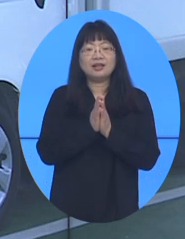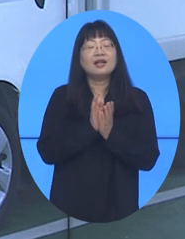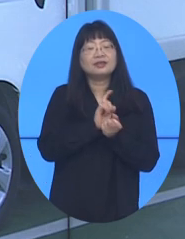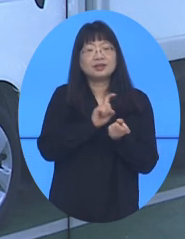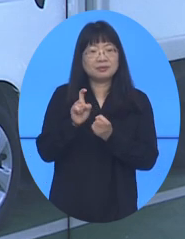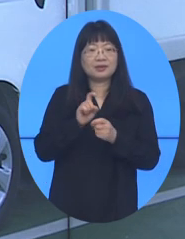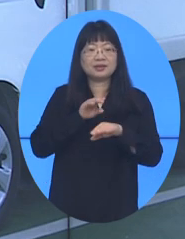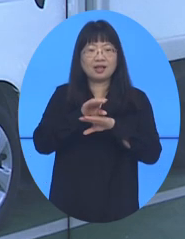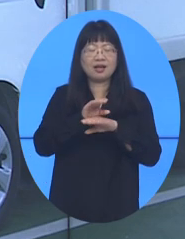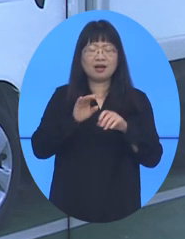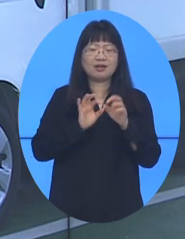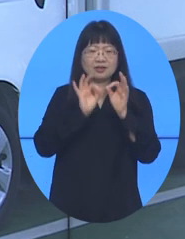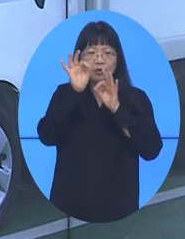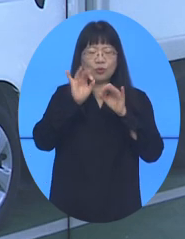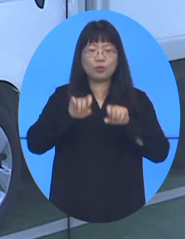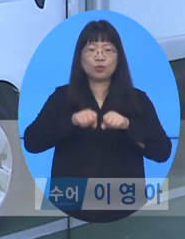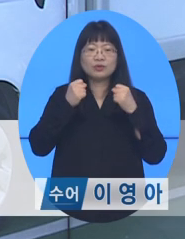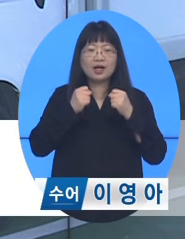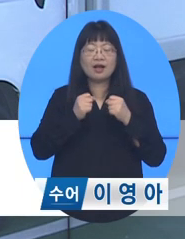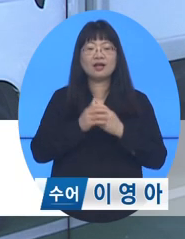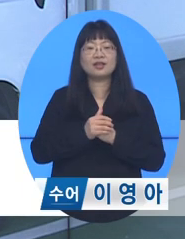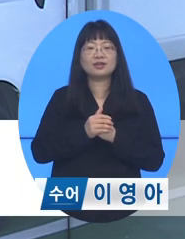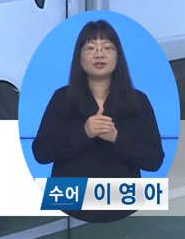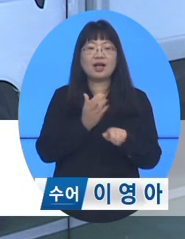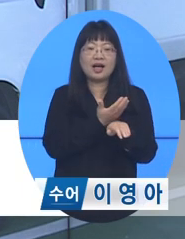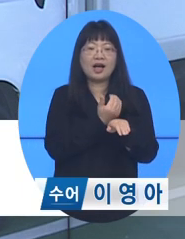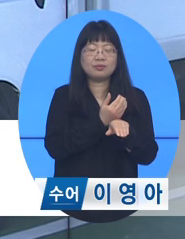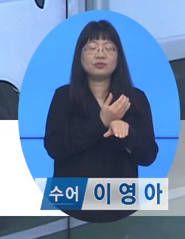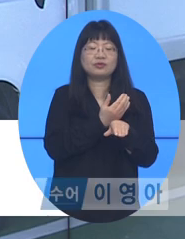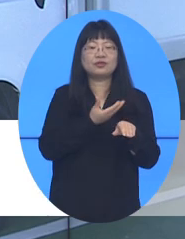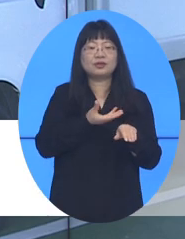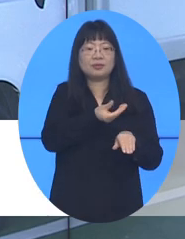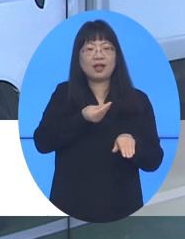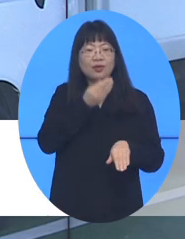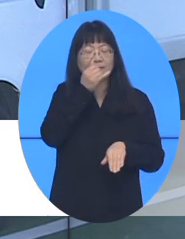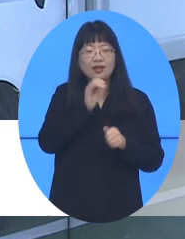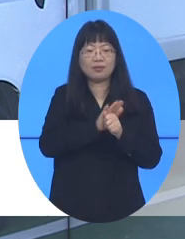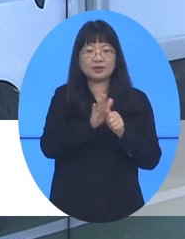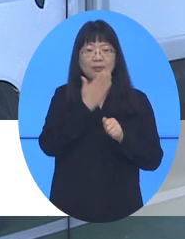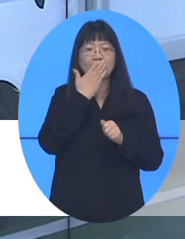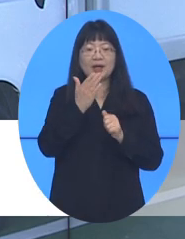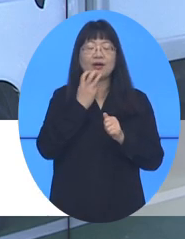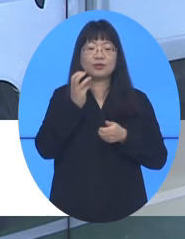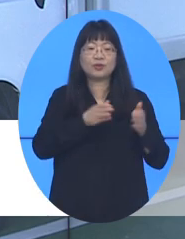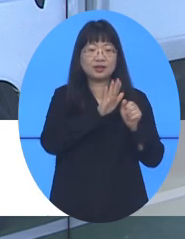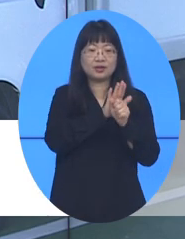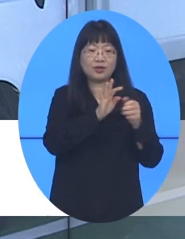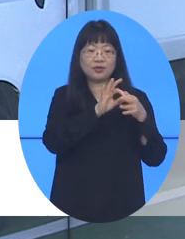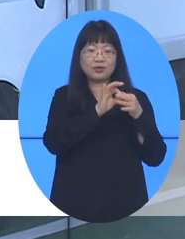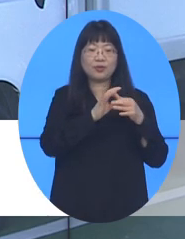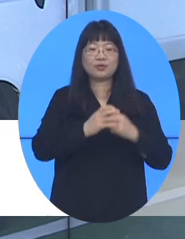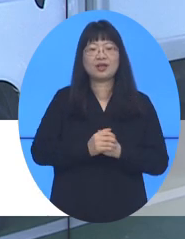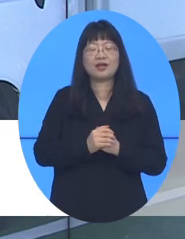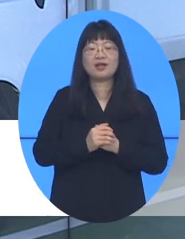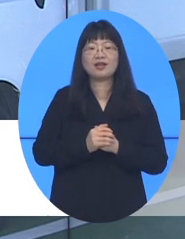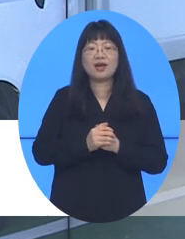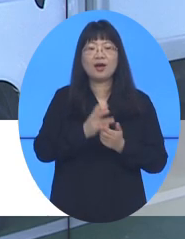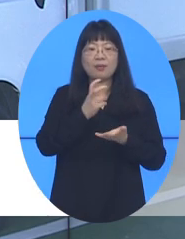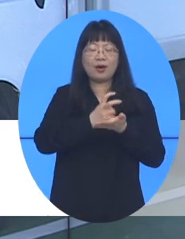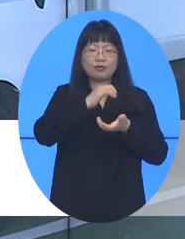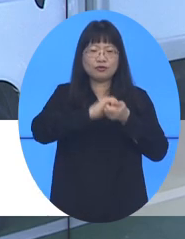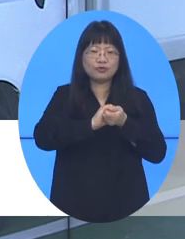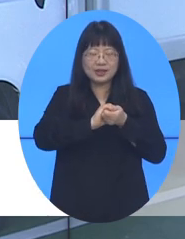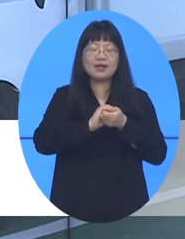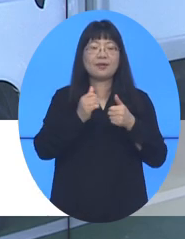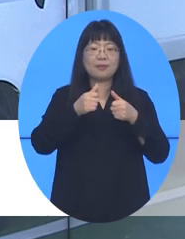택배차가 사고나 고장이 날 경우 화물차를 대여할 수 있는 서비스가 가능해졌습니다. 경기도의 지원을 통해 규제 문턱을 넘은